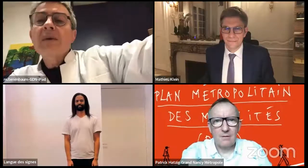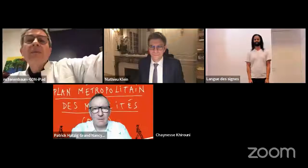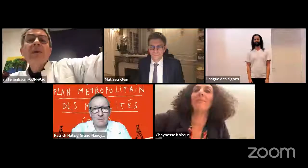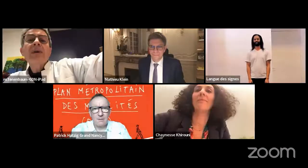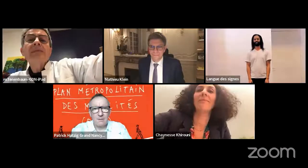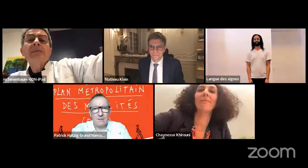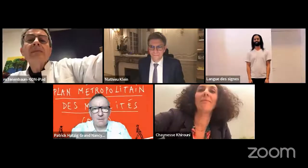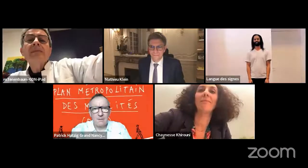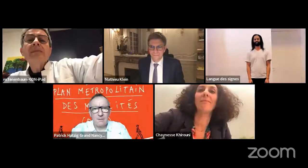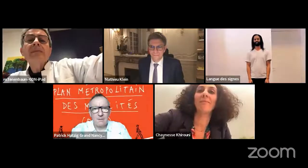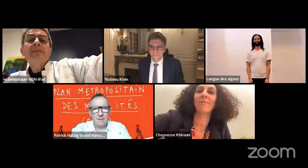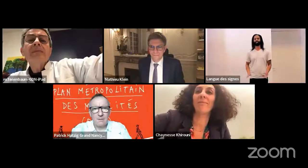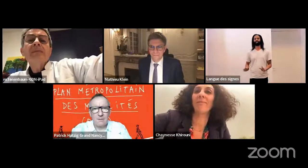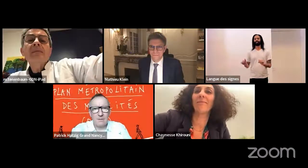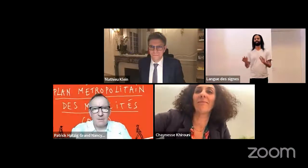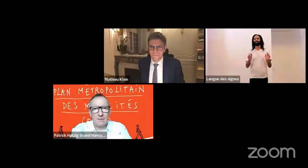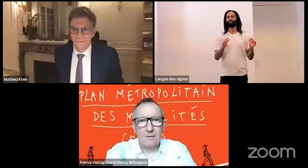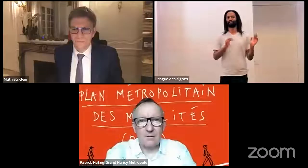Au revoir.